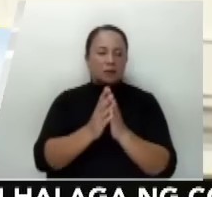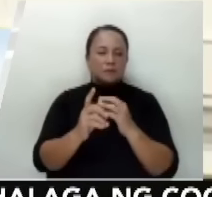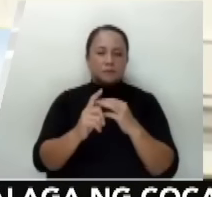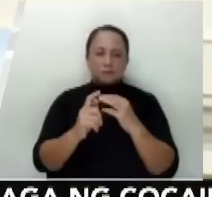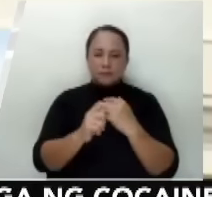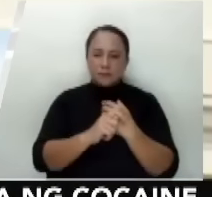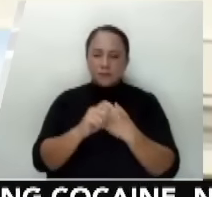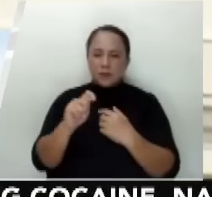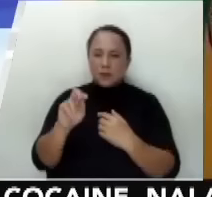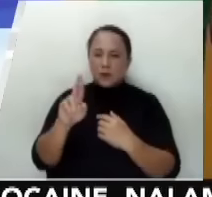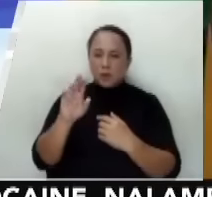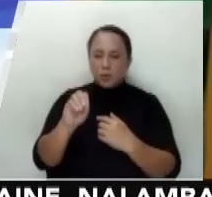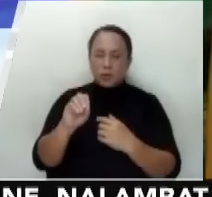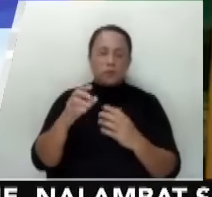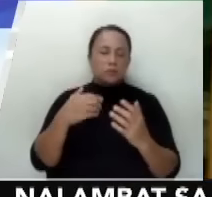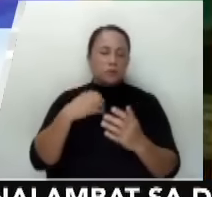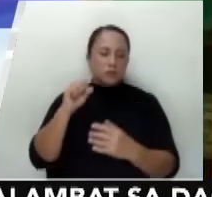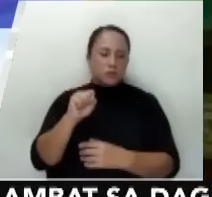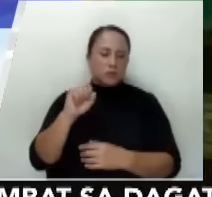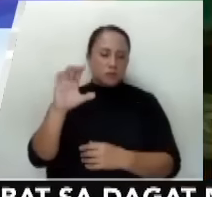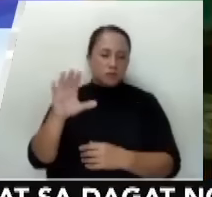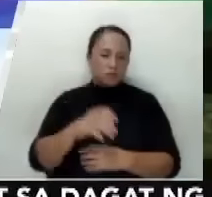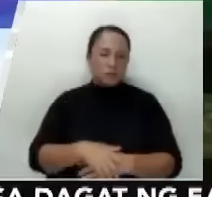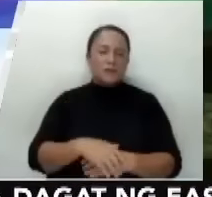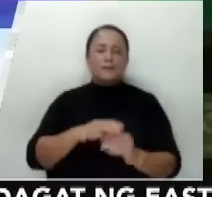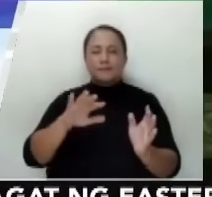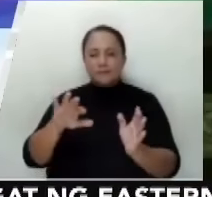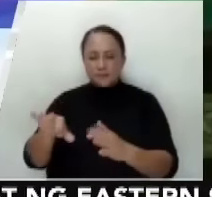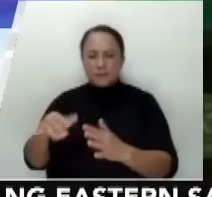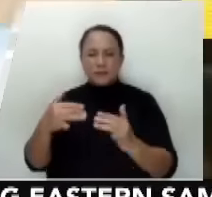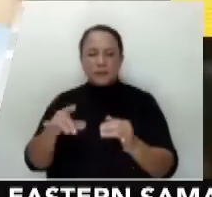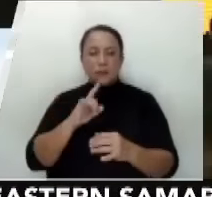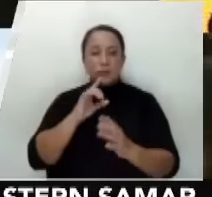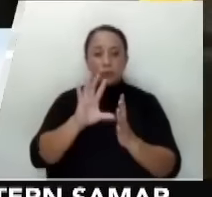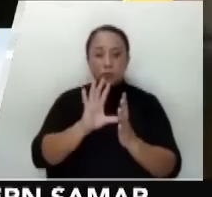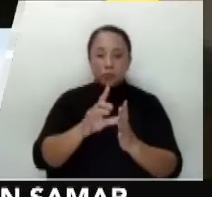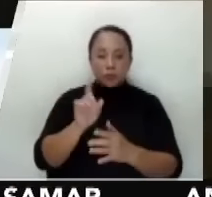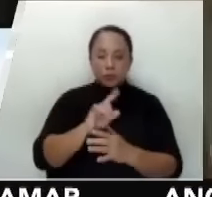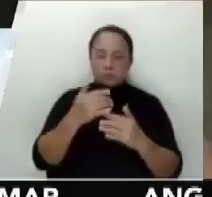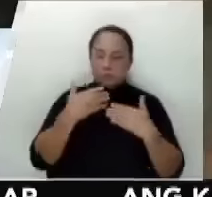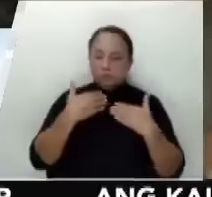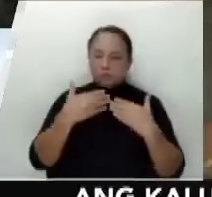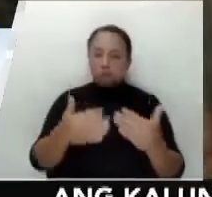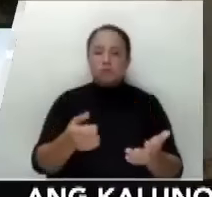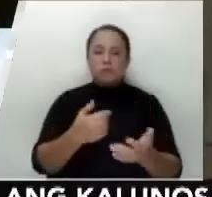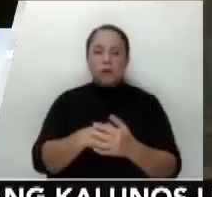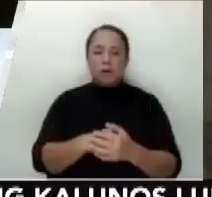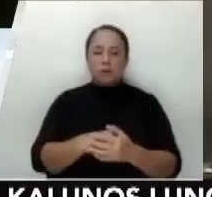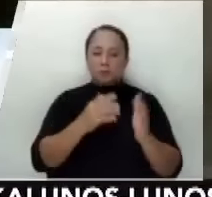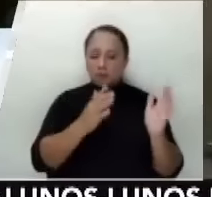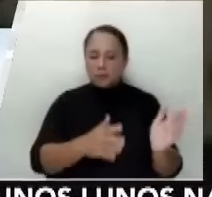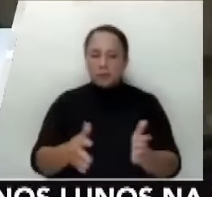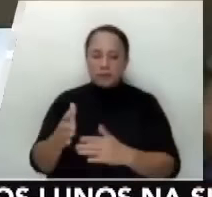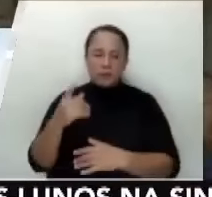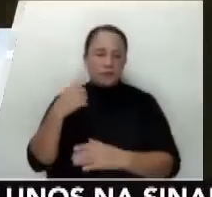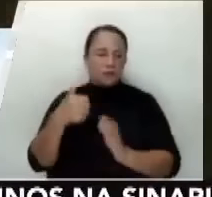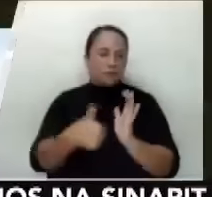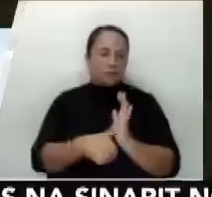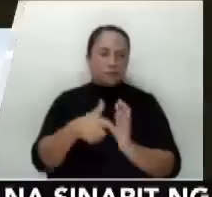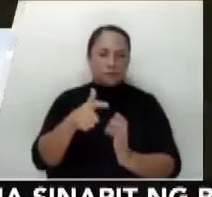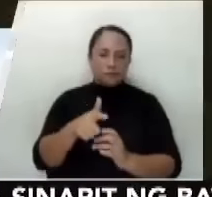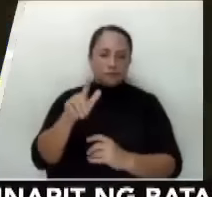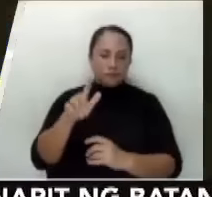sa Korte Suprema. Sa kabila nito, tiniyak ng COMELEC na tuloy lang ang kanilang paghahanda para sa election 2025.